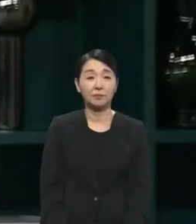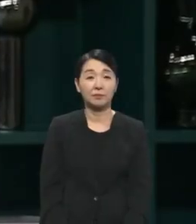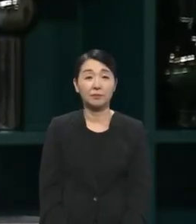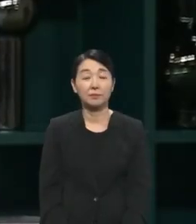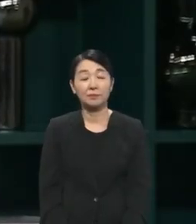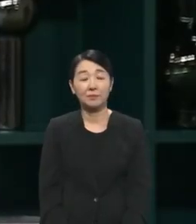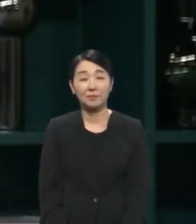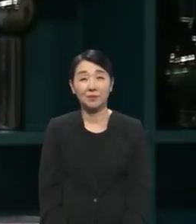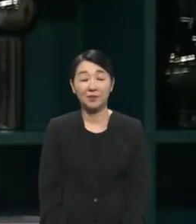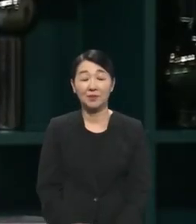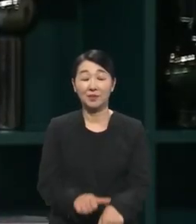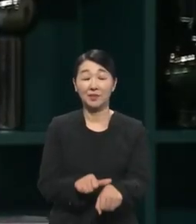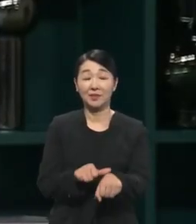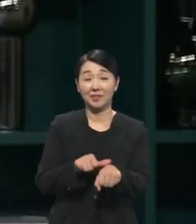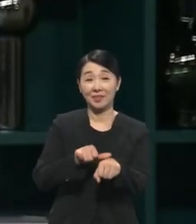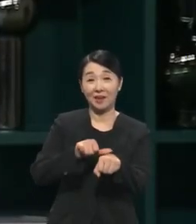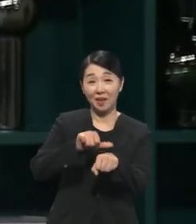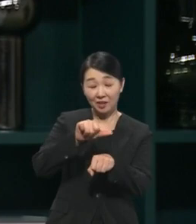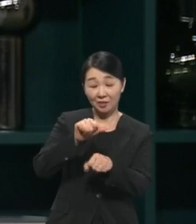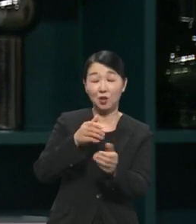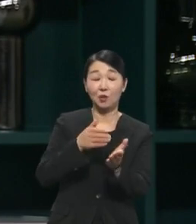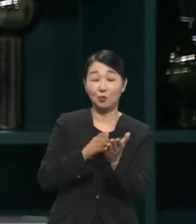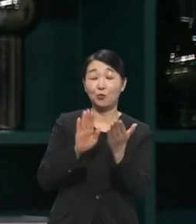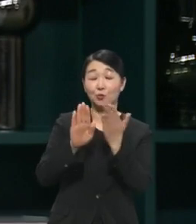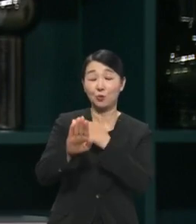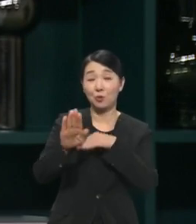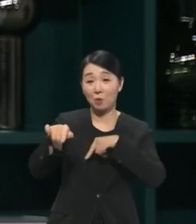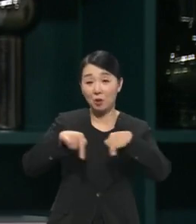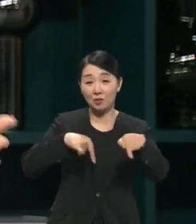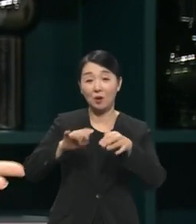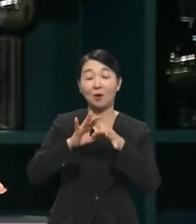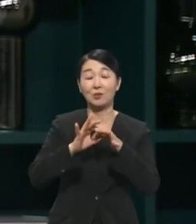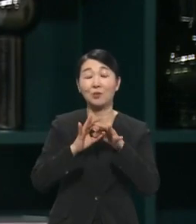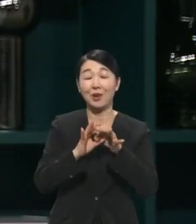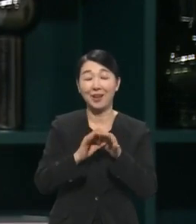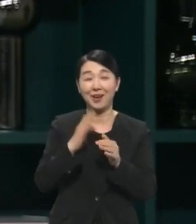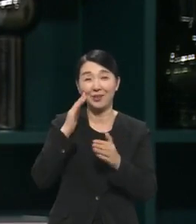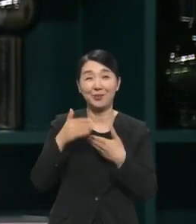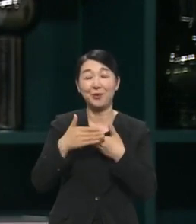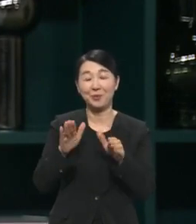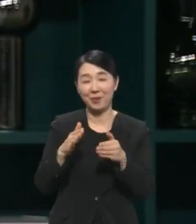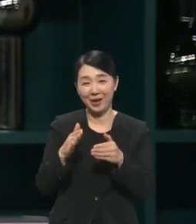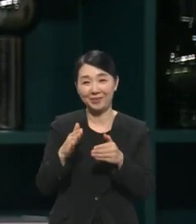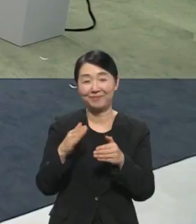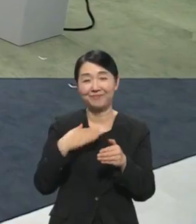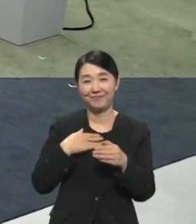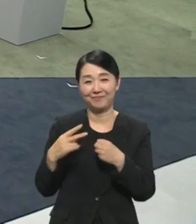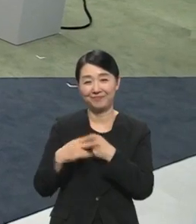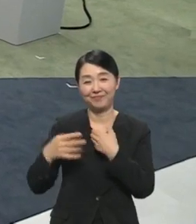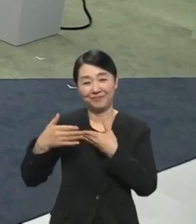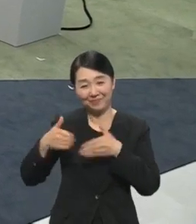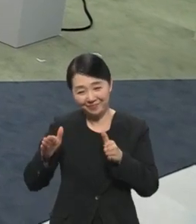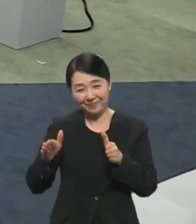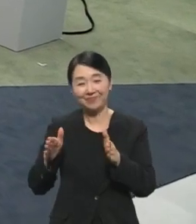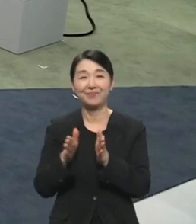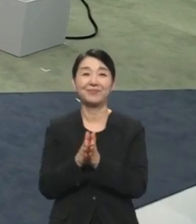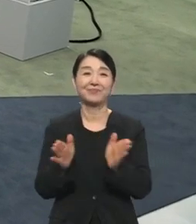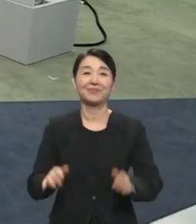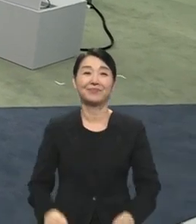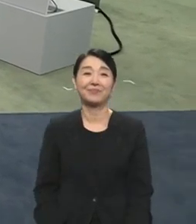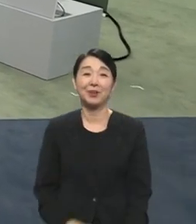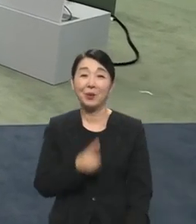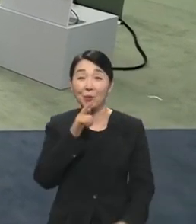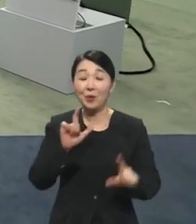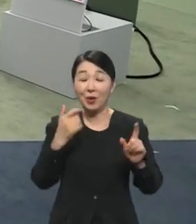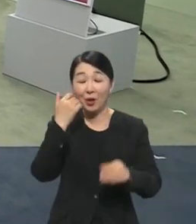네 5시에 뉴스 후 이번 주 정치권 이야기는 다시 초록밤 시내 원룸에서 풀어가 보겠습니다 우리 월요일